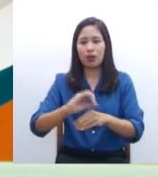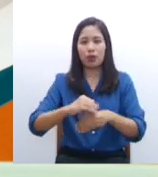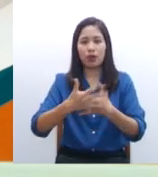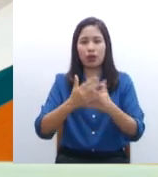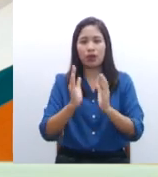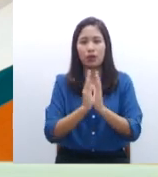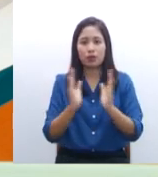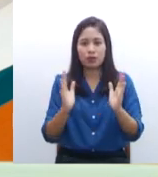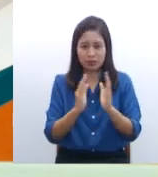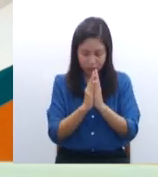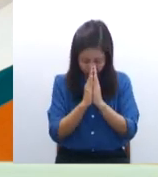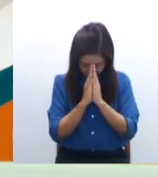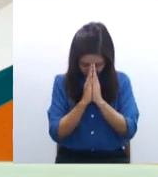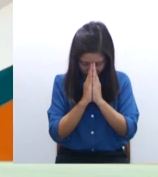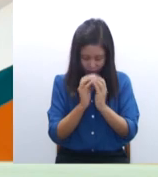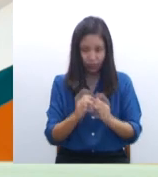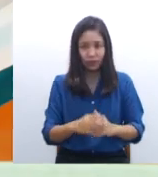คุณครับ